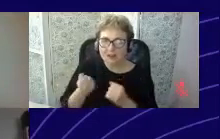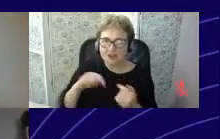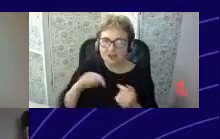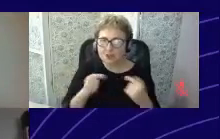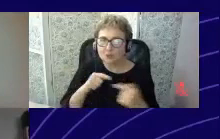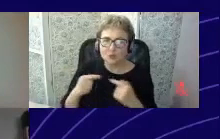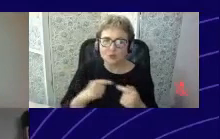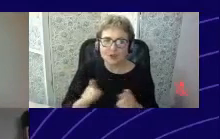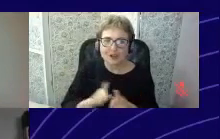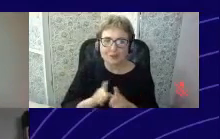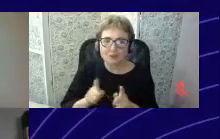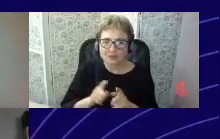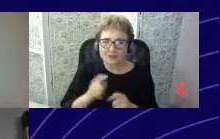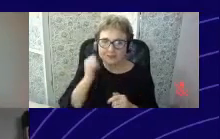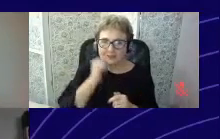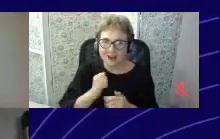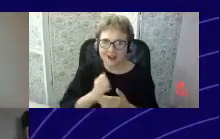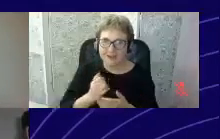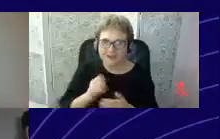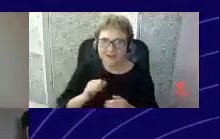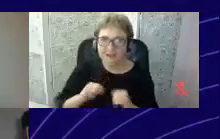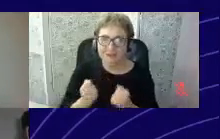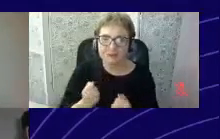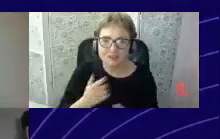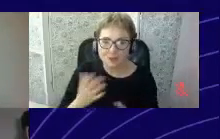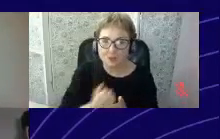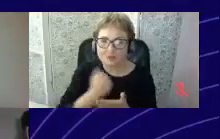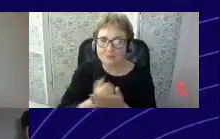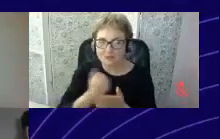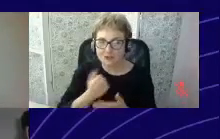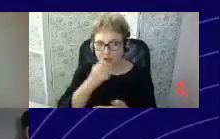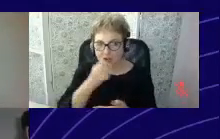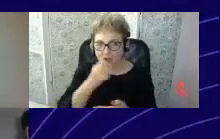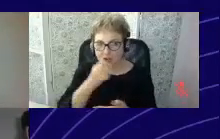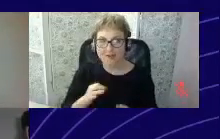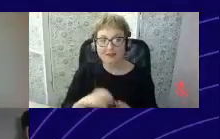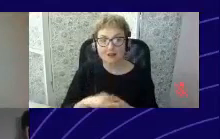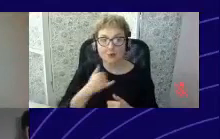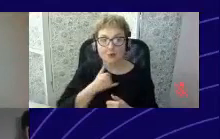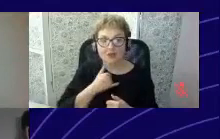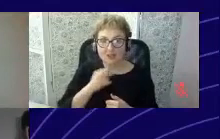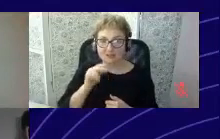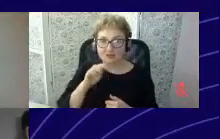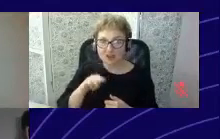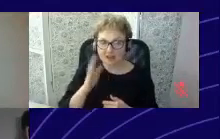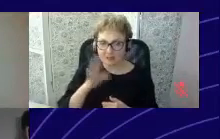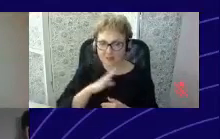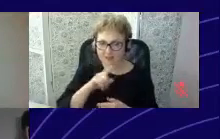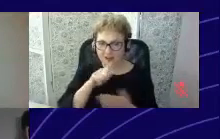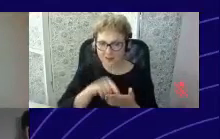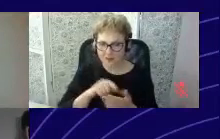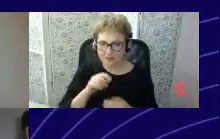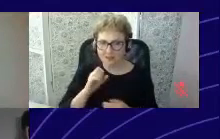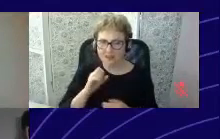поддерживают друг друга, как будто вот старые закадычные друзья. Да, то есть успешный очень опыт. У нас в чате был